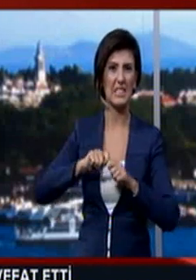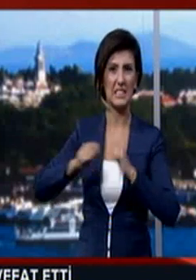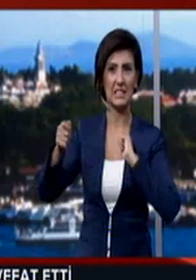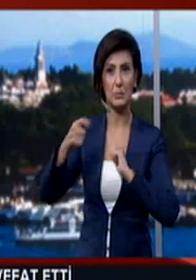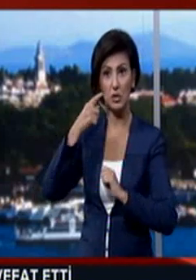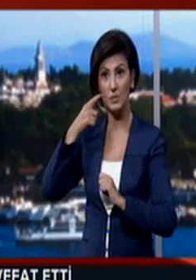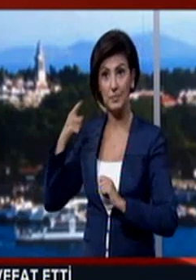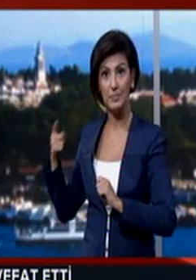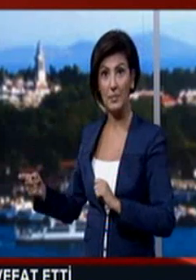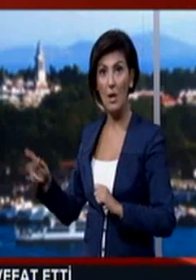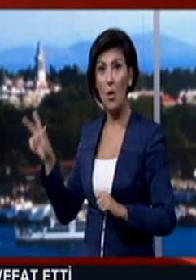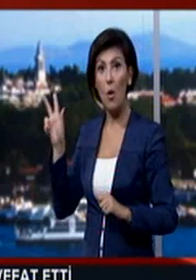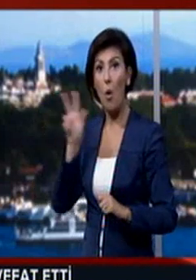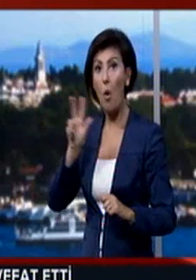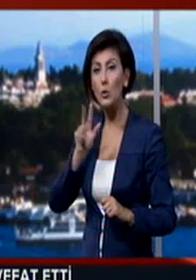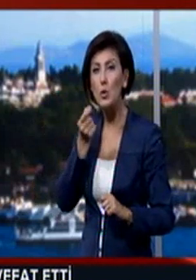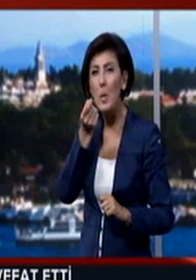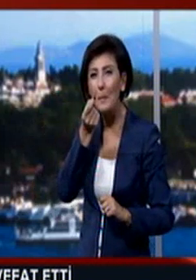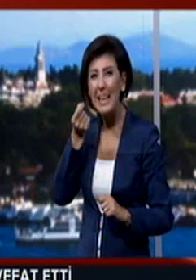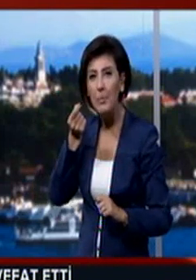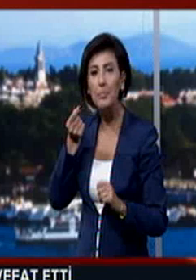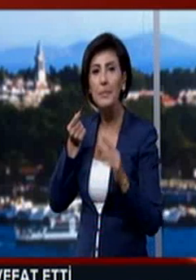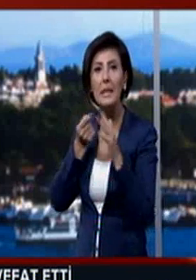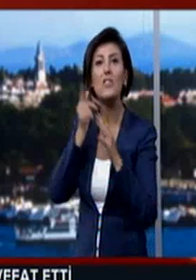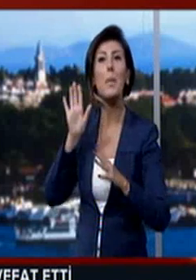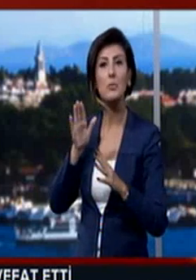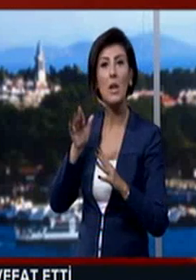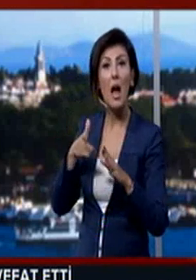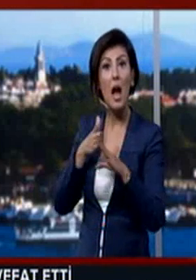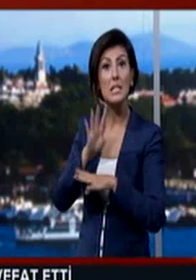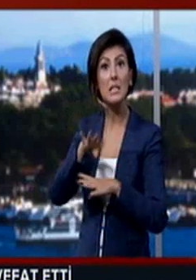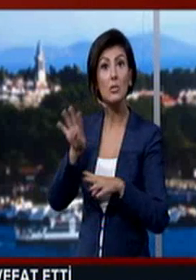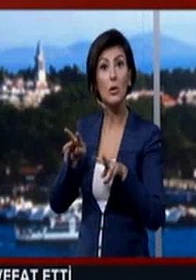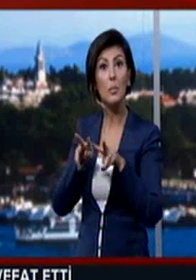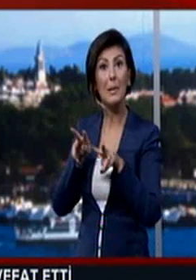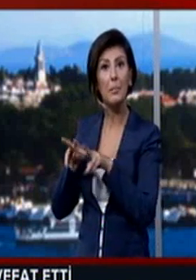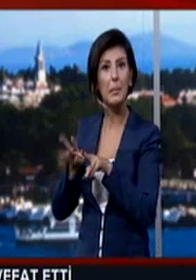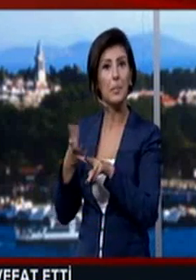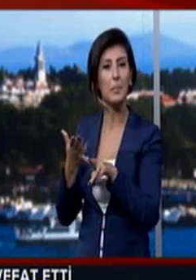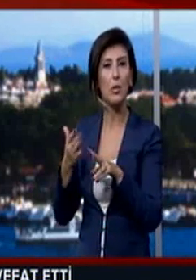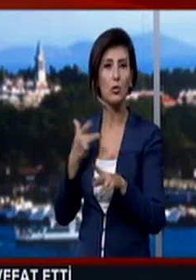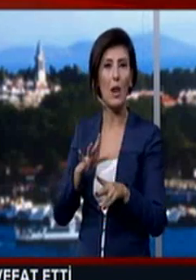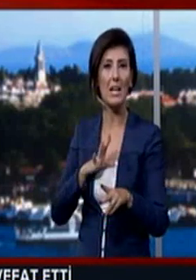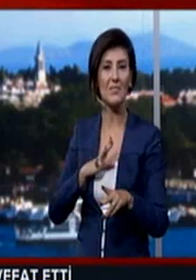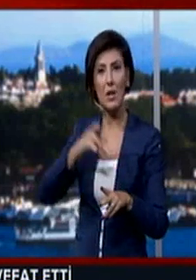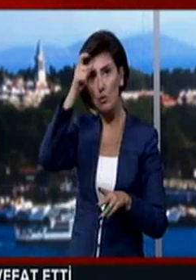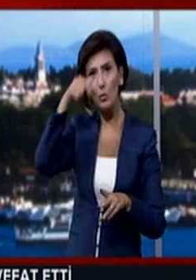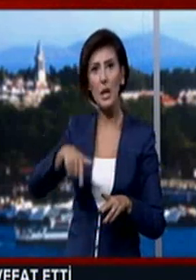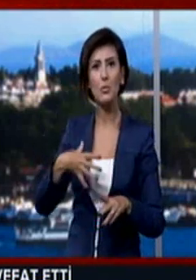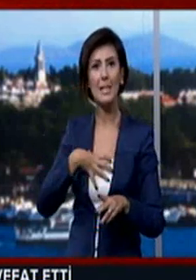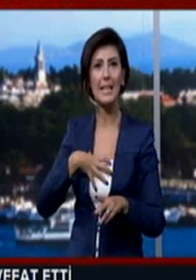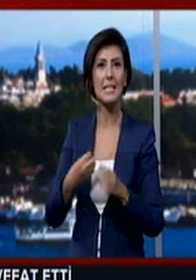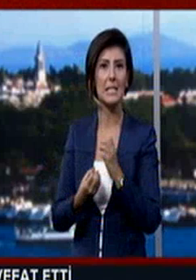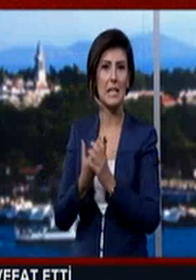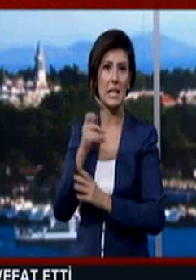yırtmışlar. 30 milimi geçmemiş. Aslında bu 44 milime kadar da toleransı var. Türkiye bunu artık kendisi